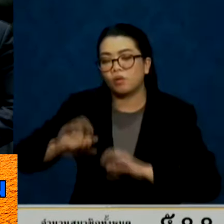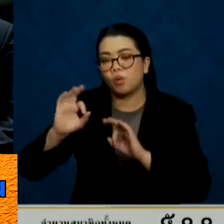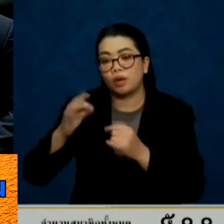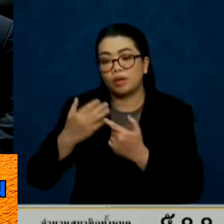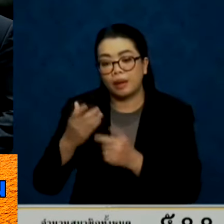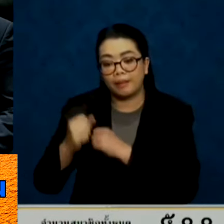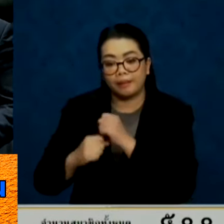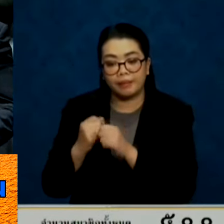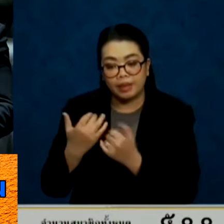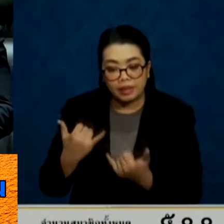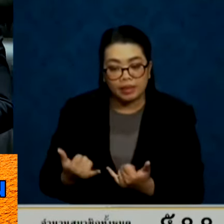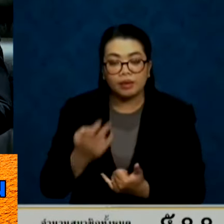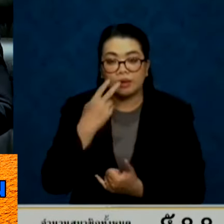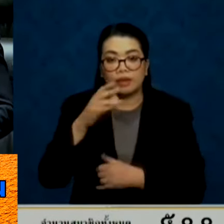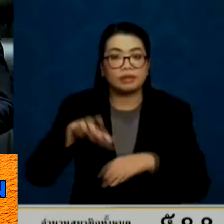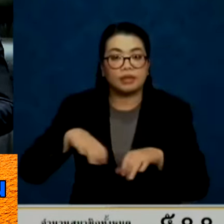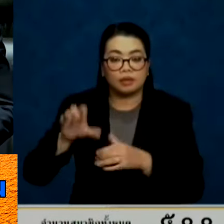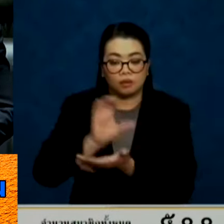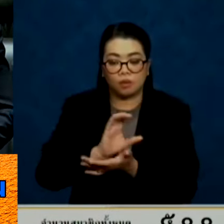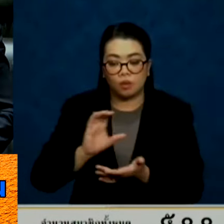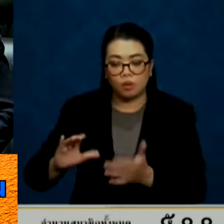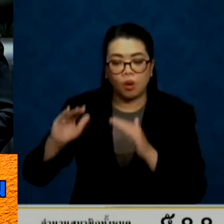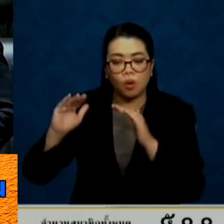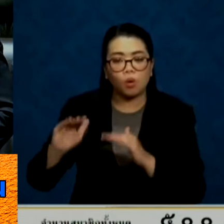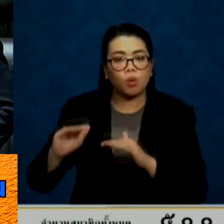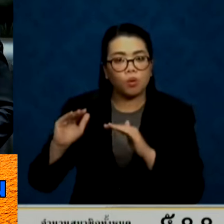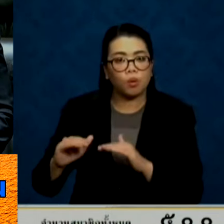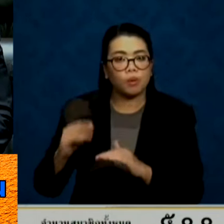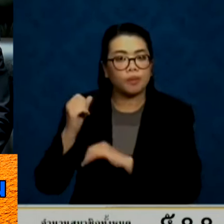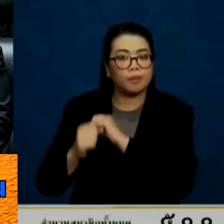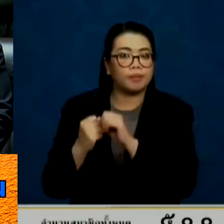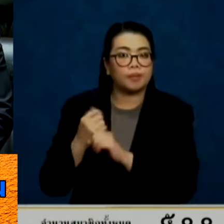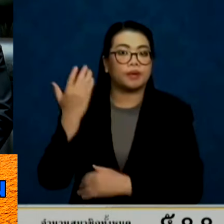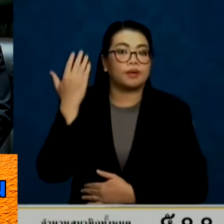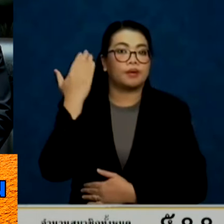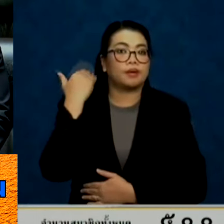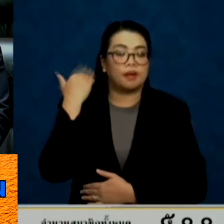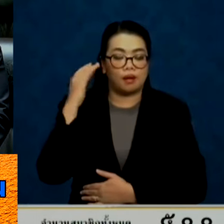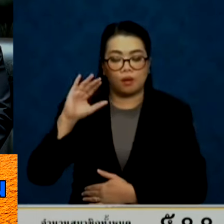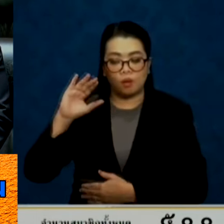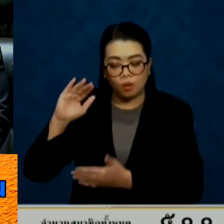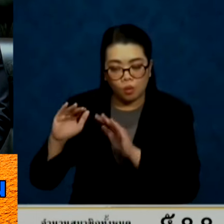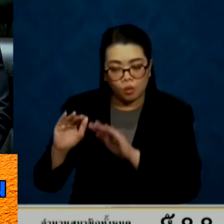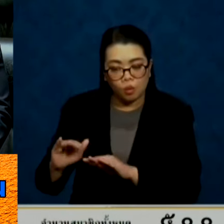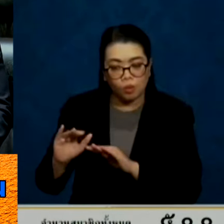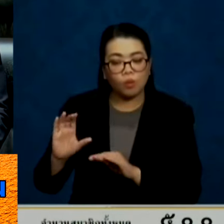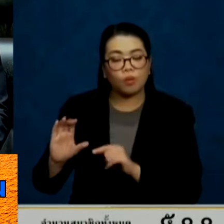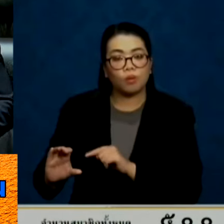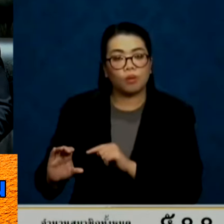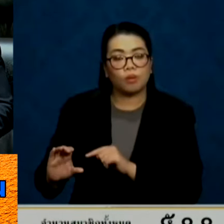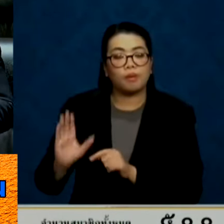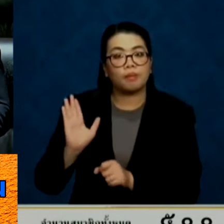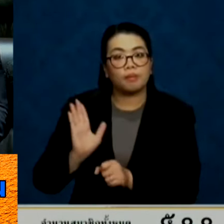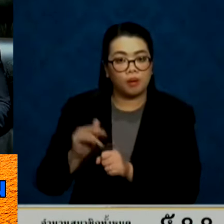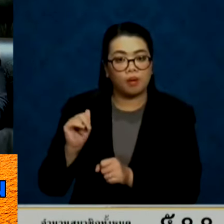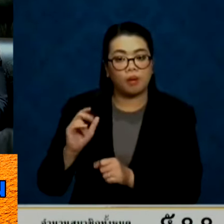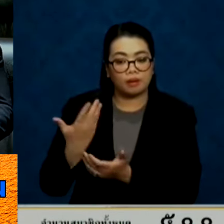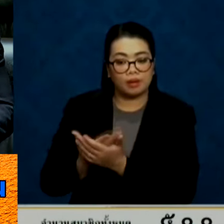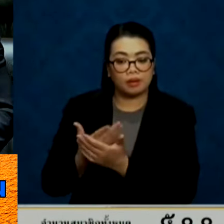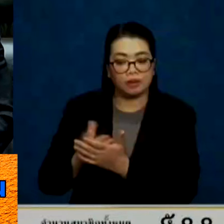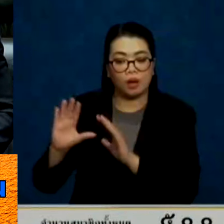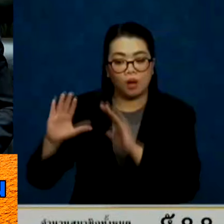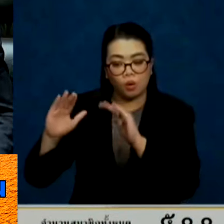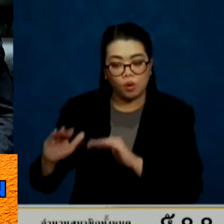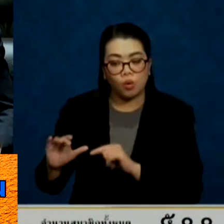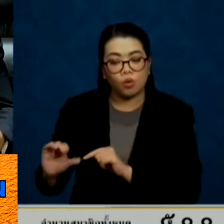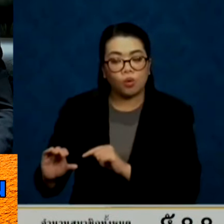แต่ถามวาปีนี้ท่านจัดสันงบตันี้ลดลงมาจากปีที่แล้วเพระฉะนั้นถามว่าท่านต้องการเอาเงิส